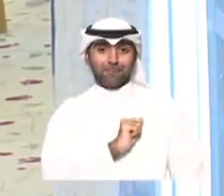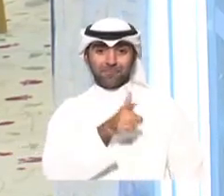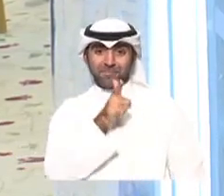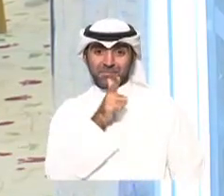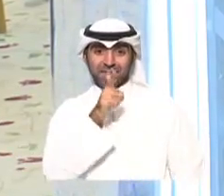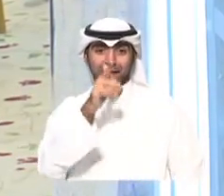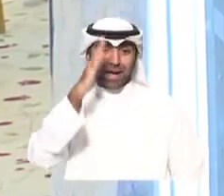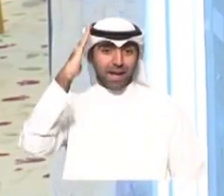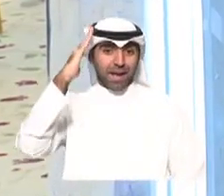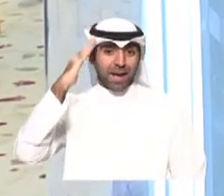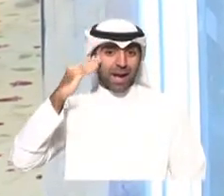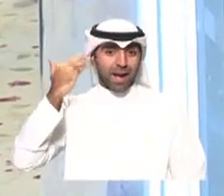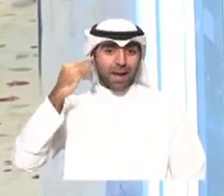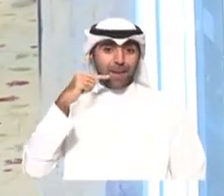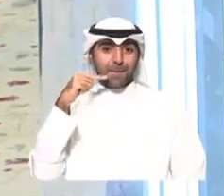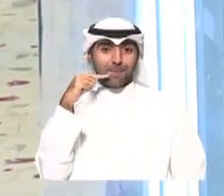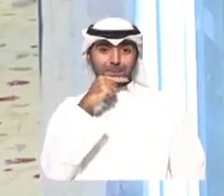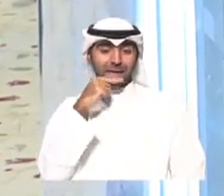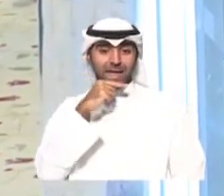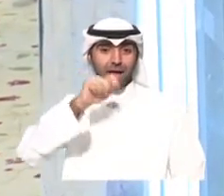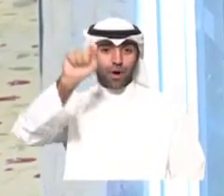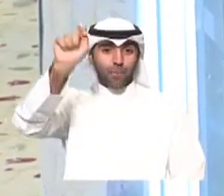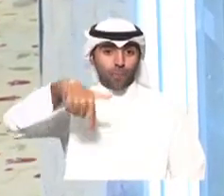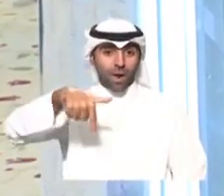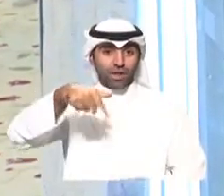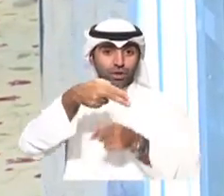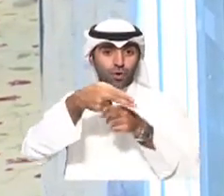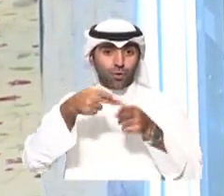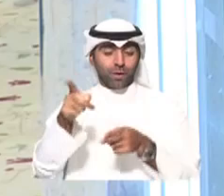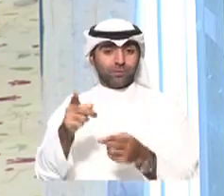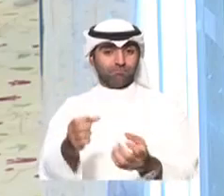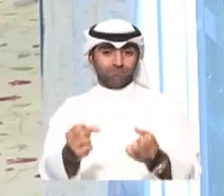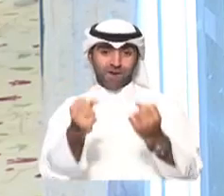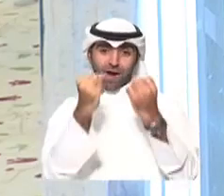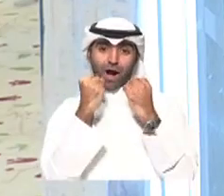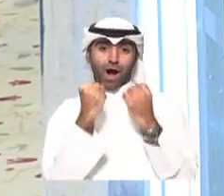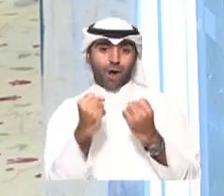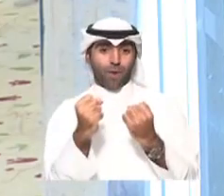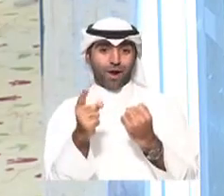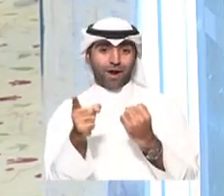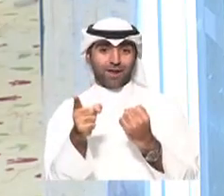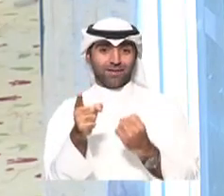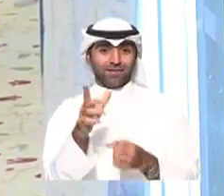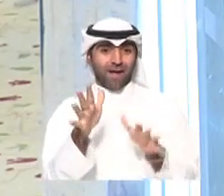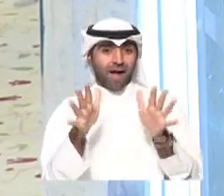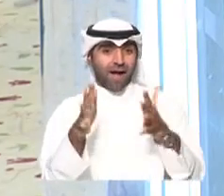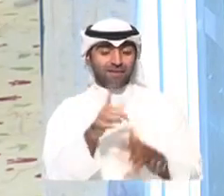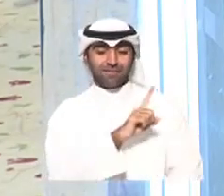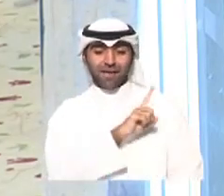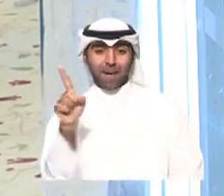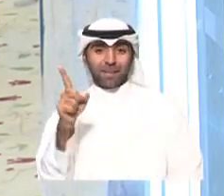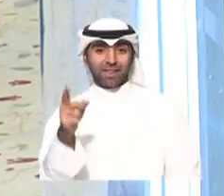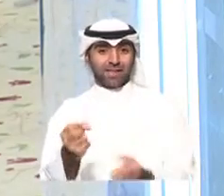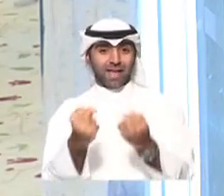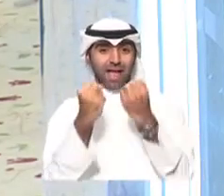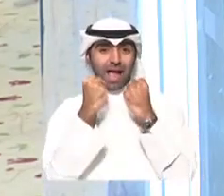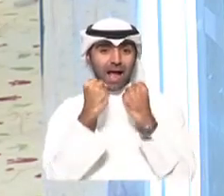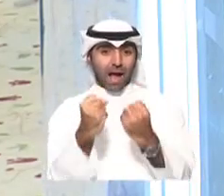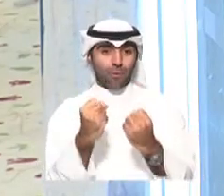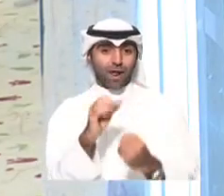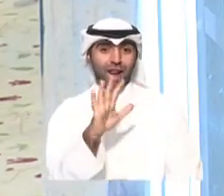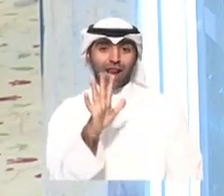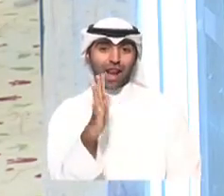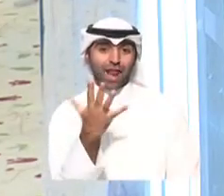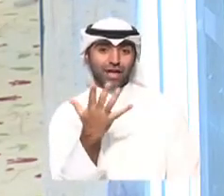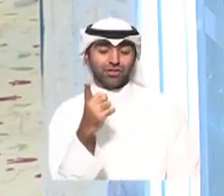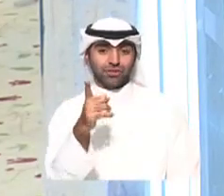الكويتية ومع محافظتهم على طبيعة العنصر النسائي، فكإشراف وكطاقم تدريب راح يكون